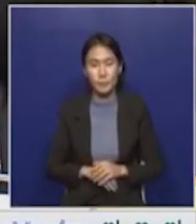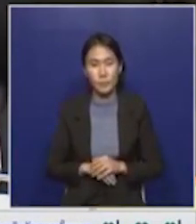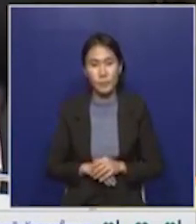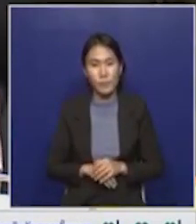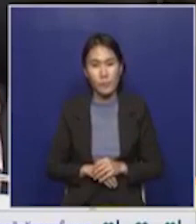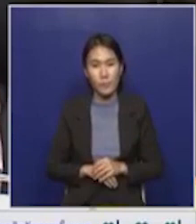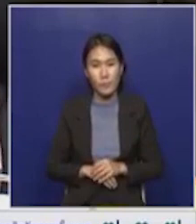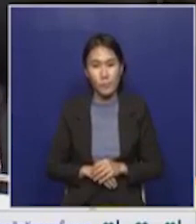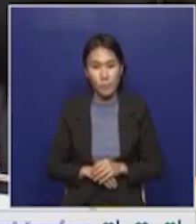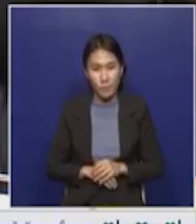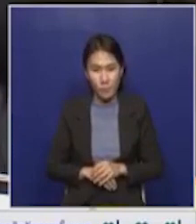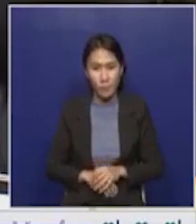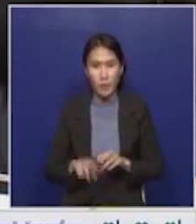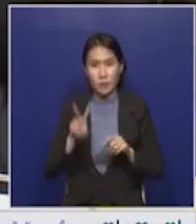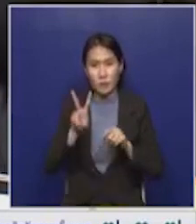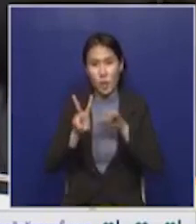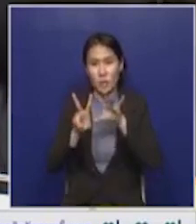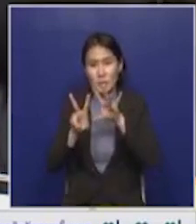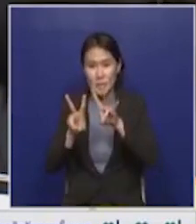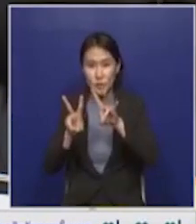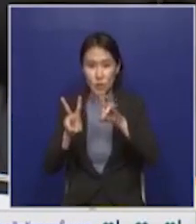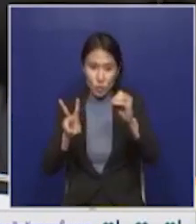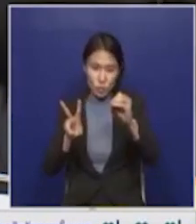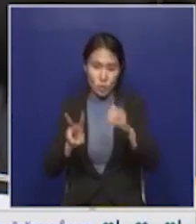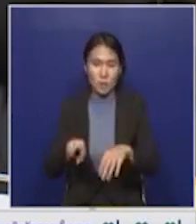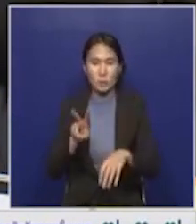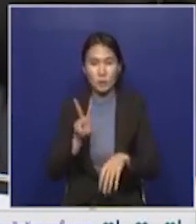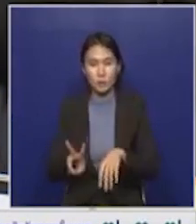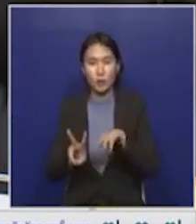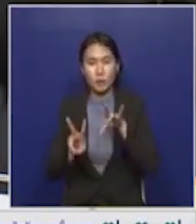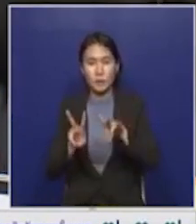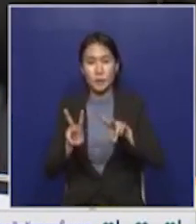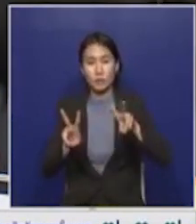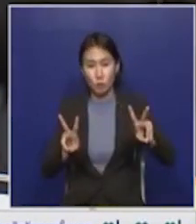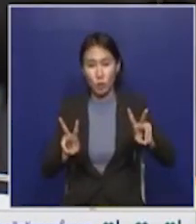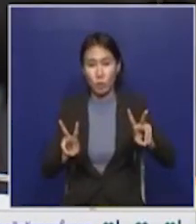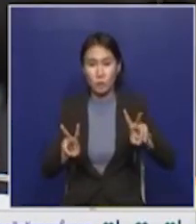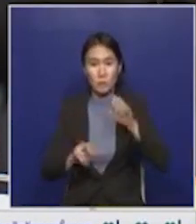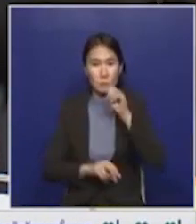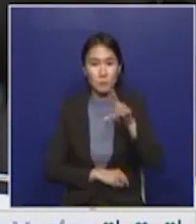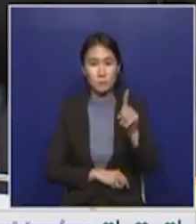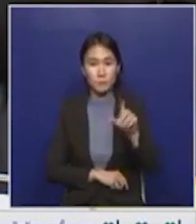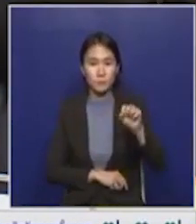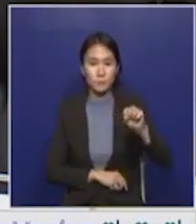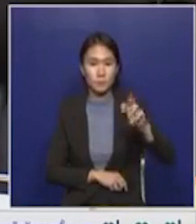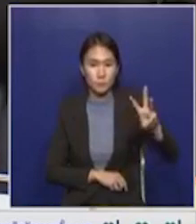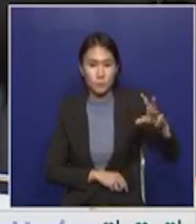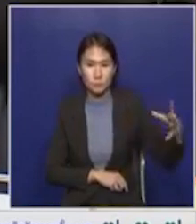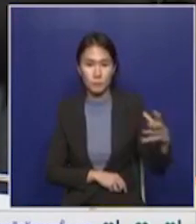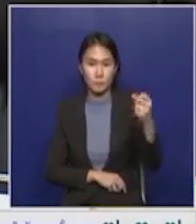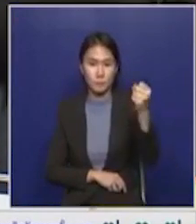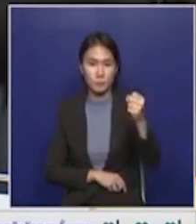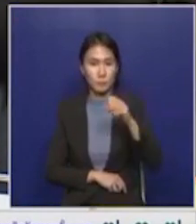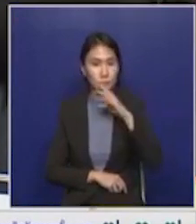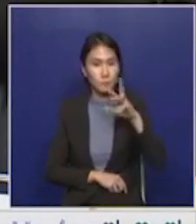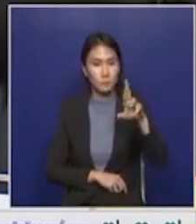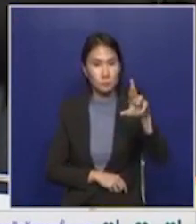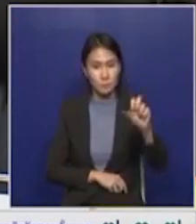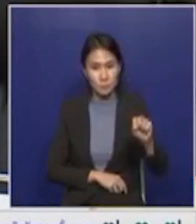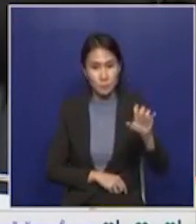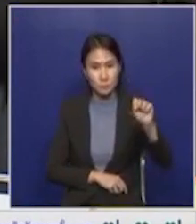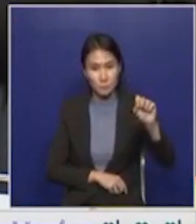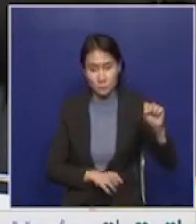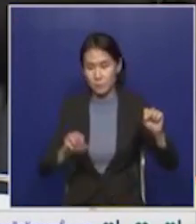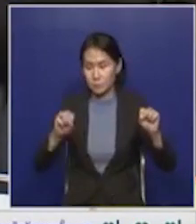ใน 270 272ให้อำนาจสวสามารถลักษณะพากสอสามารถ